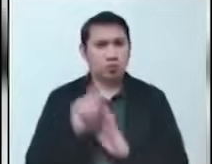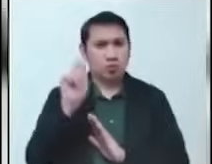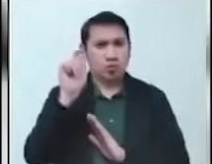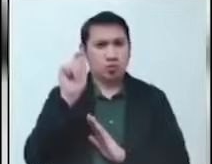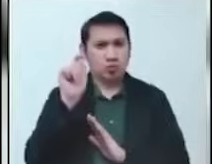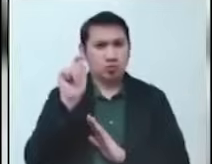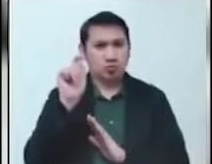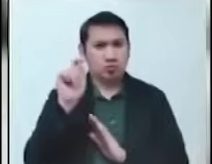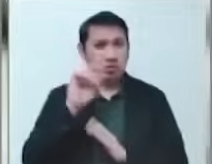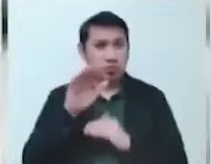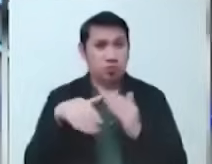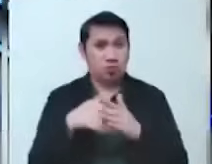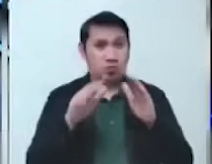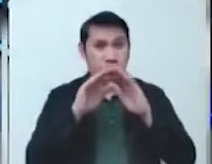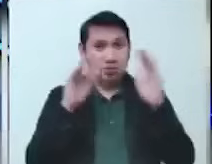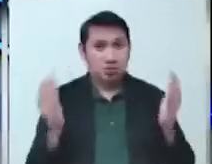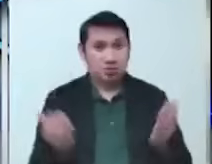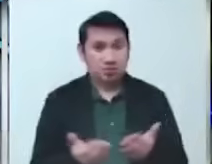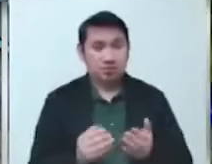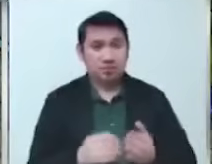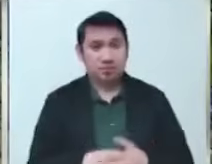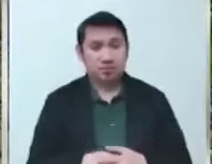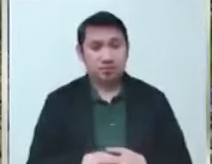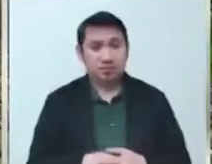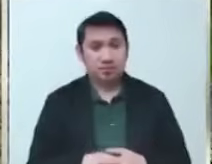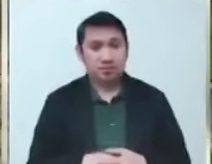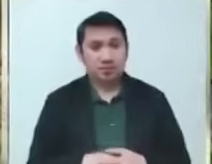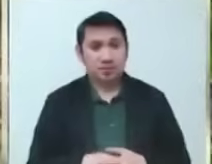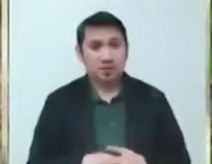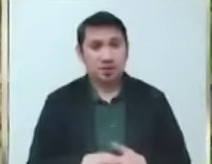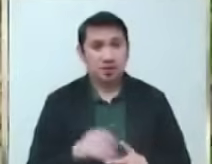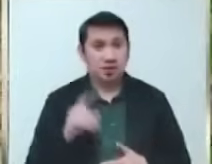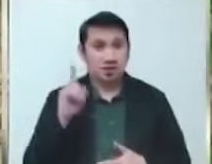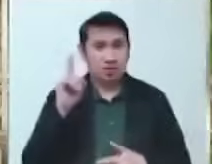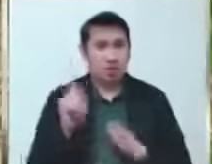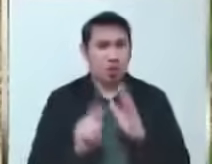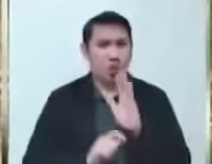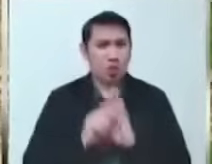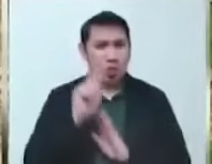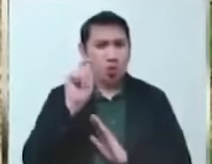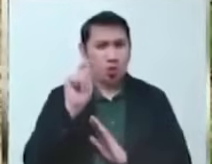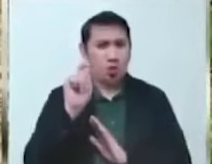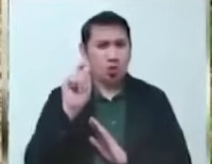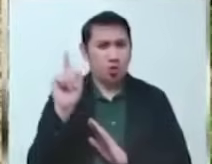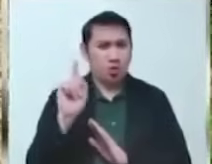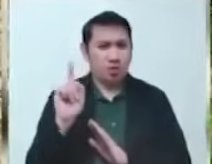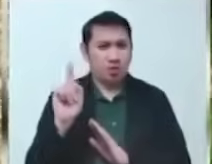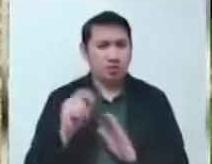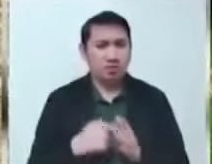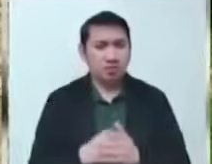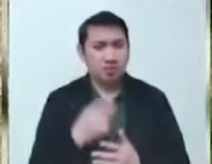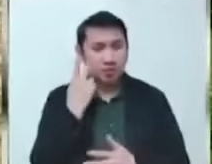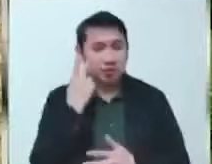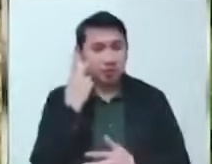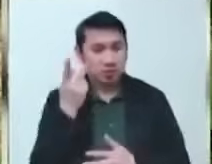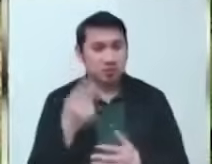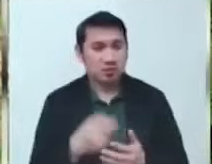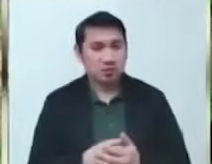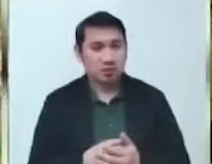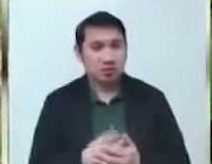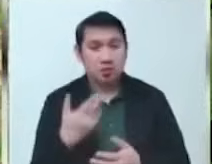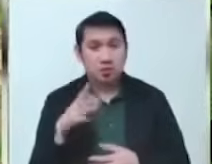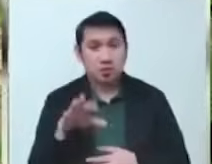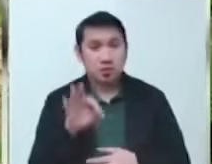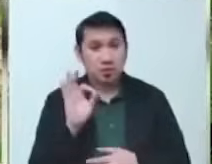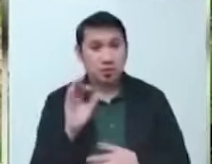mundo? Ang isa sa tinuturing na pinakamataas na punso sa buong mundo ay naitala at matatagpuan sa grasslands